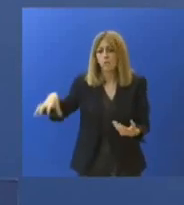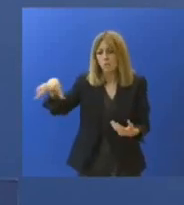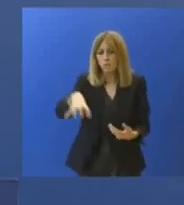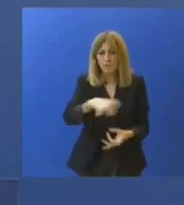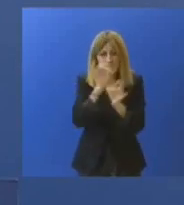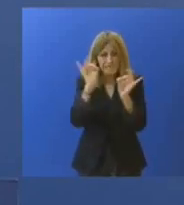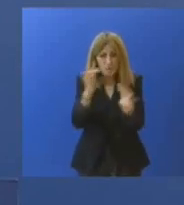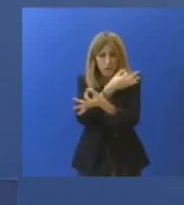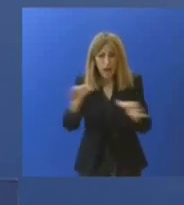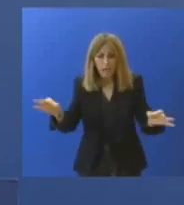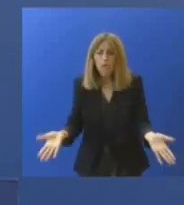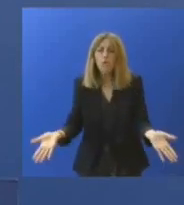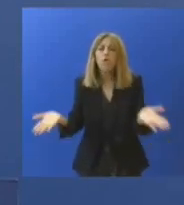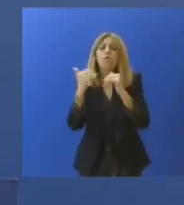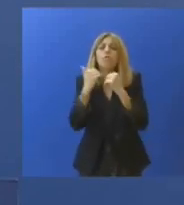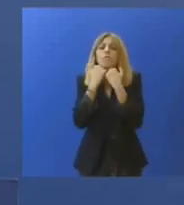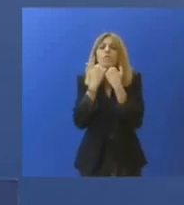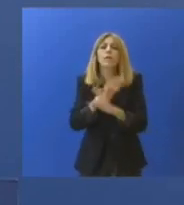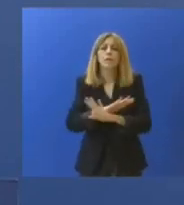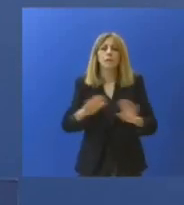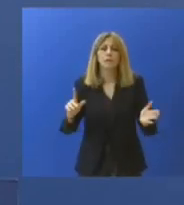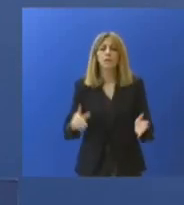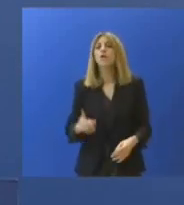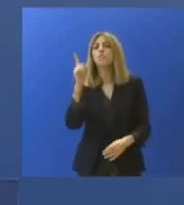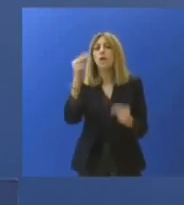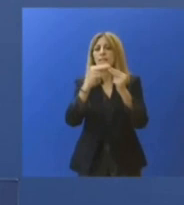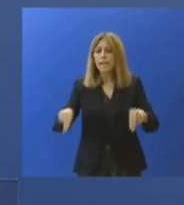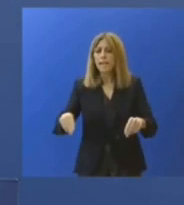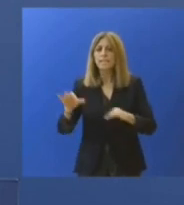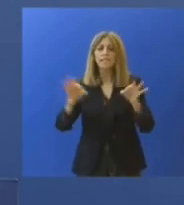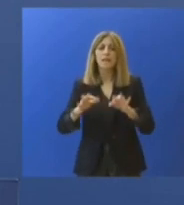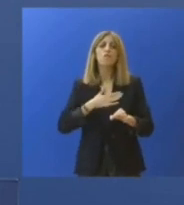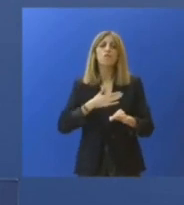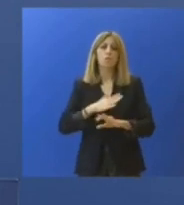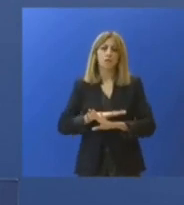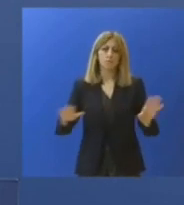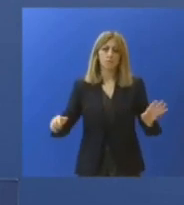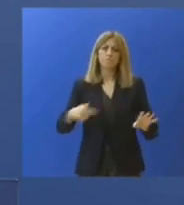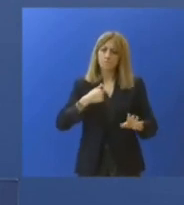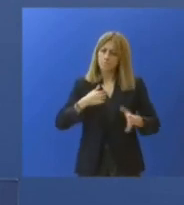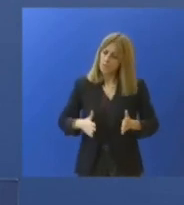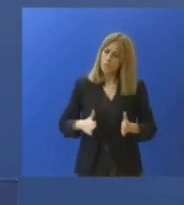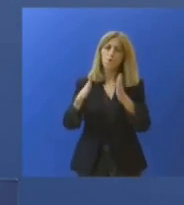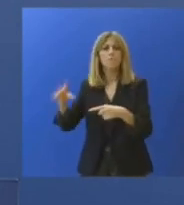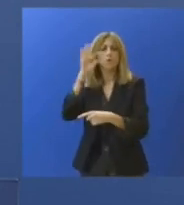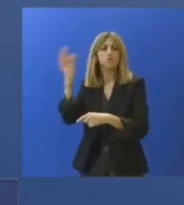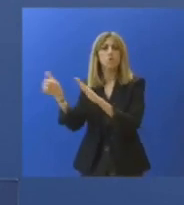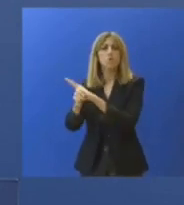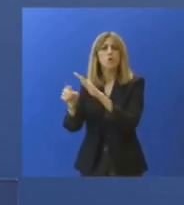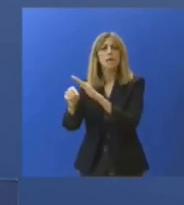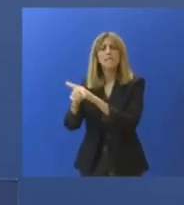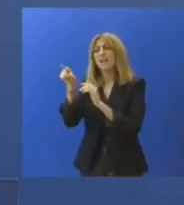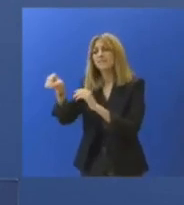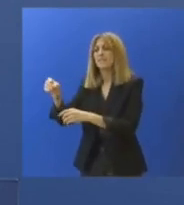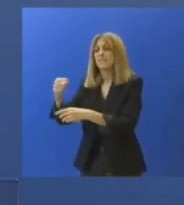Δεν υπάρχει άλλη οδός παρά μόνο η υλοποίηση του κυβερνητικού σχεδίου. Και βασικός άξονας του σχεδίου αυτού είναι η κατασκευή των κλειστών δομών. Οι κλειστές